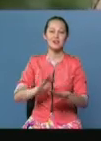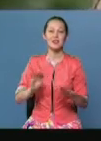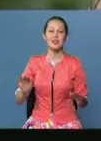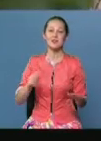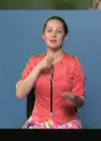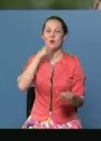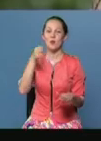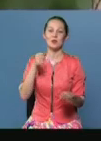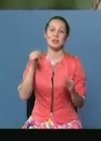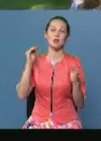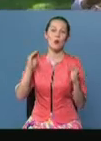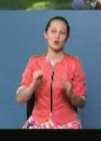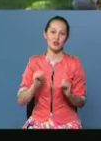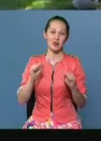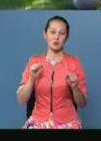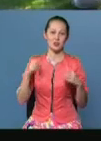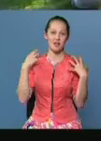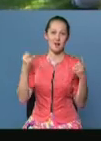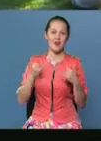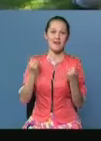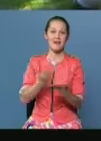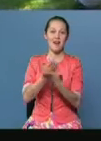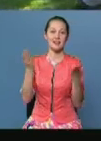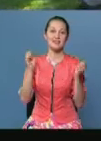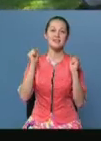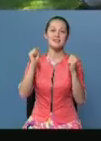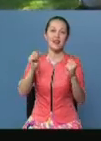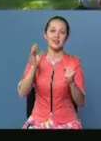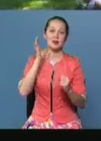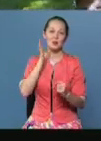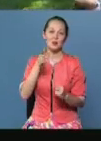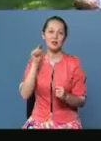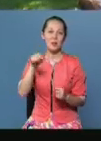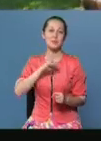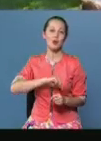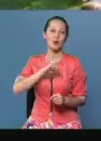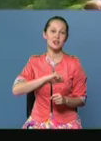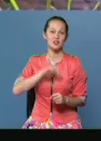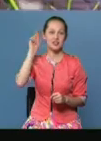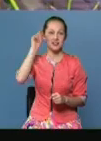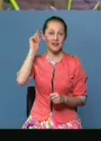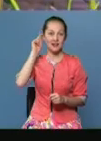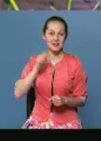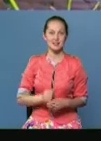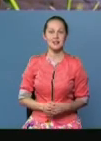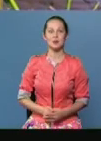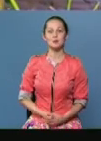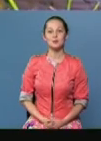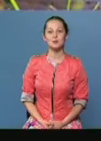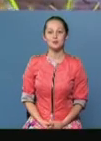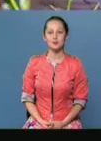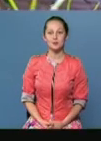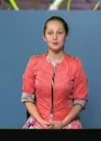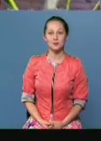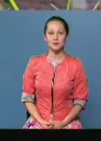ограниченными возможностями здоровья. Для них в саду ощущений проведут тренинги и психологические занятия. Елена Обуховская, Руслан